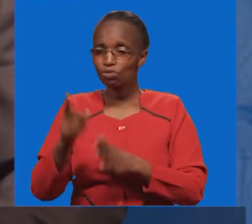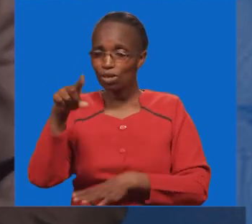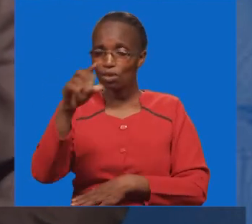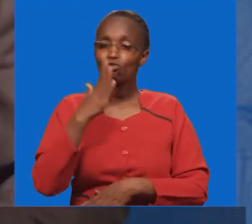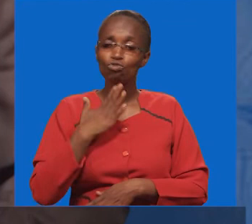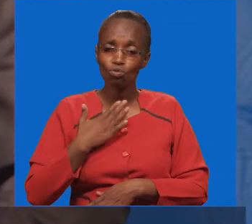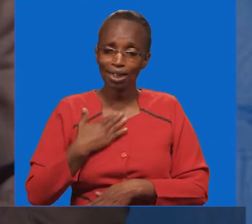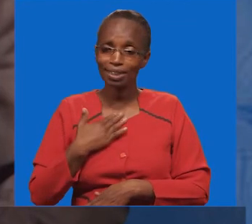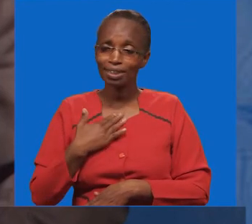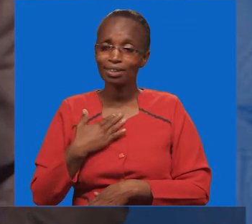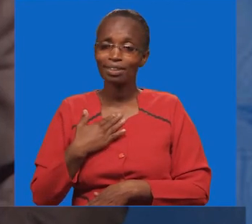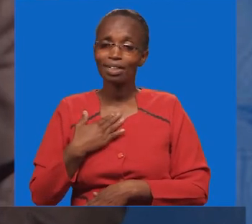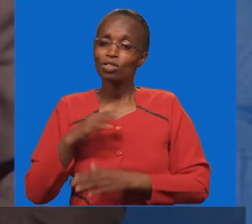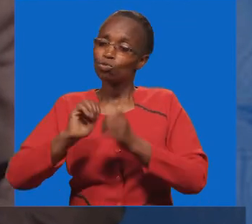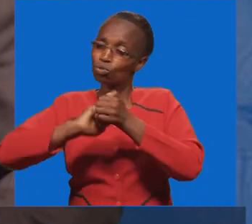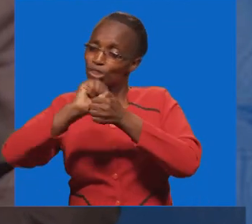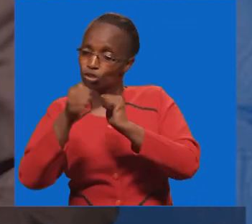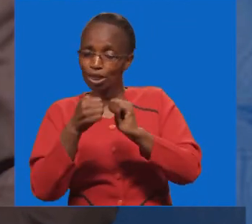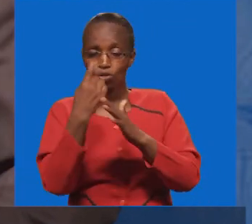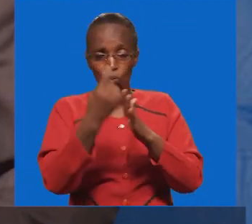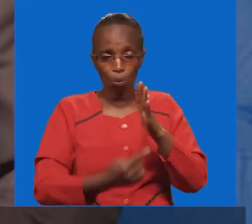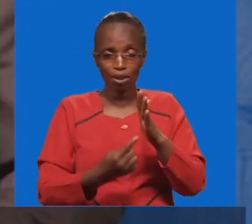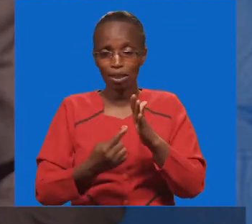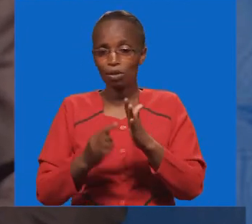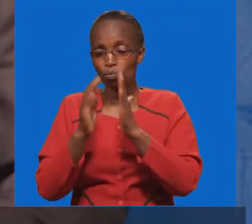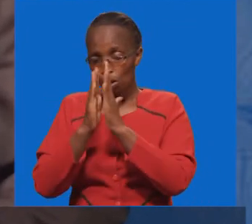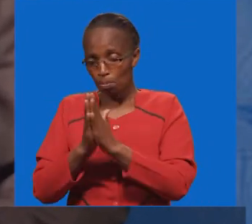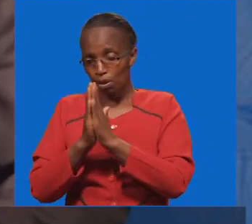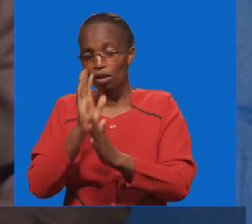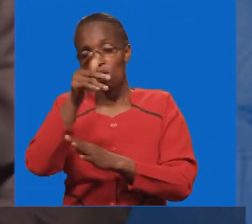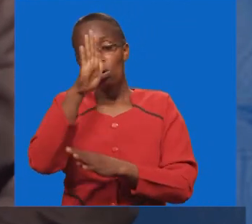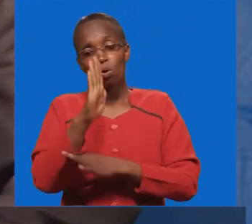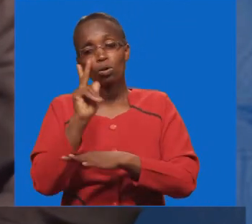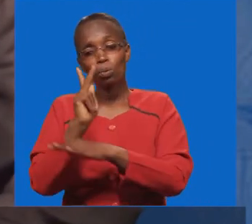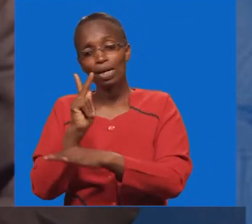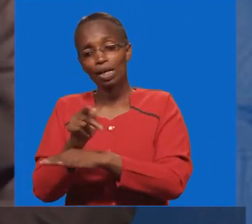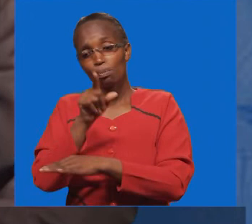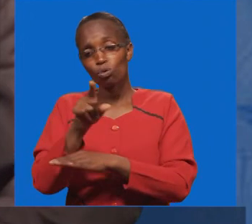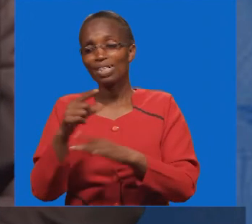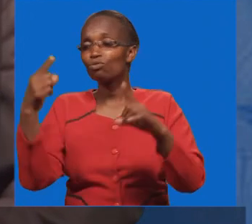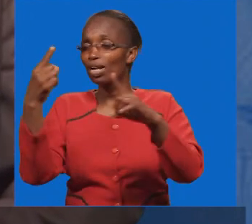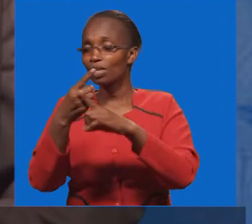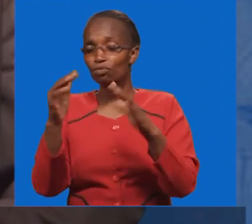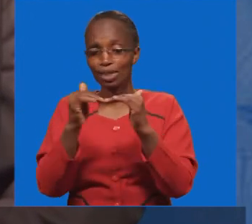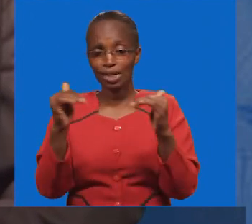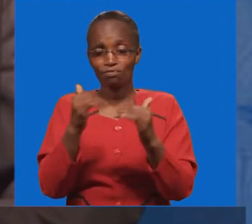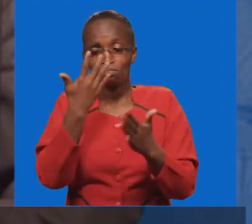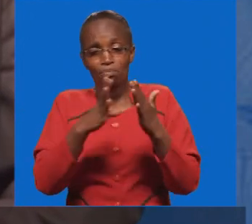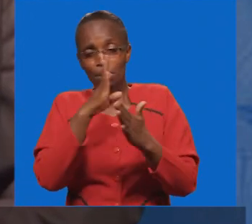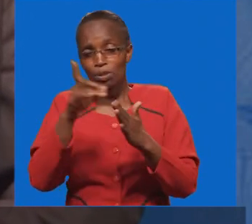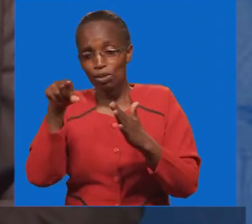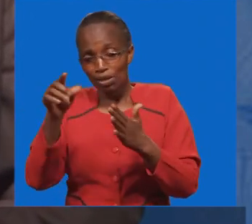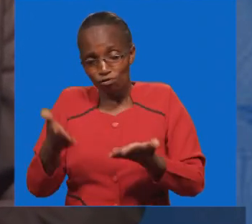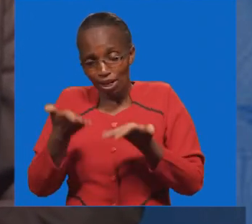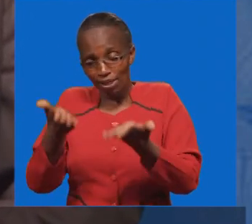nini kwako ambayo ungependa kualalisha ama kurekebisha? Hebu Mungu akakuinue